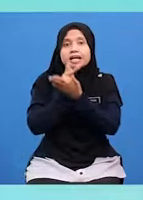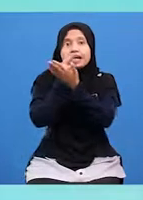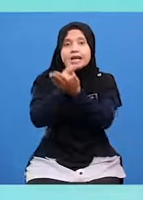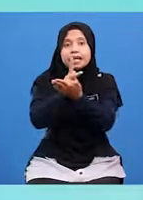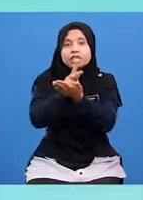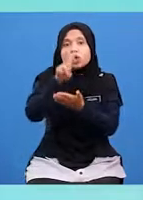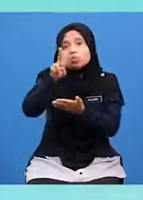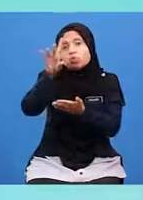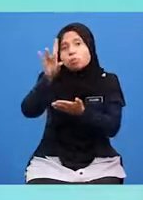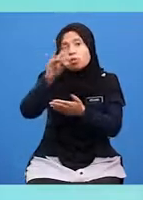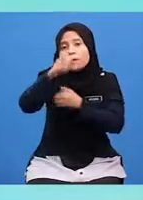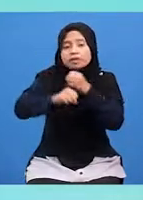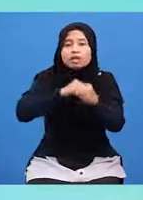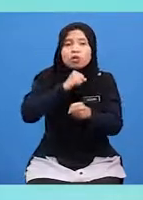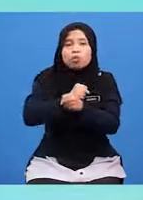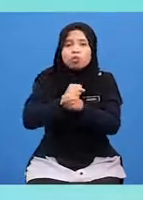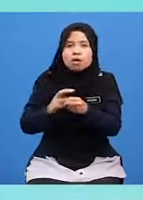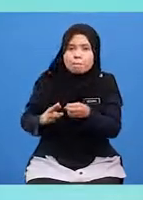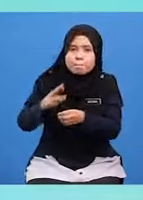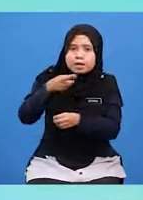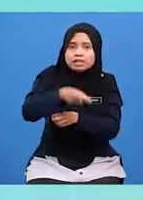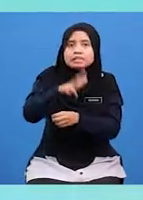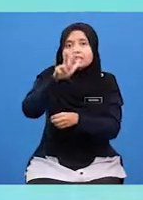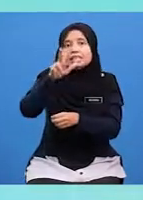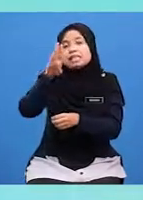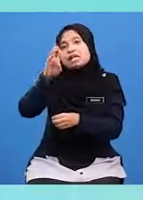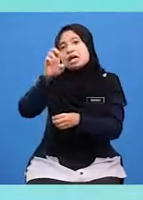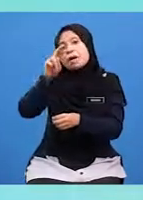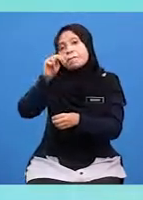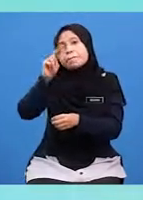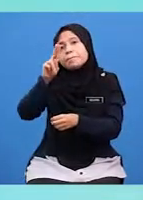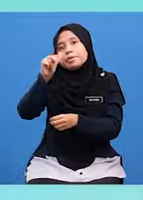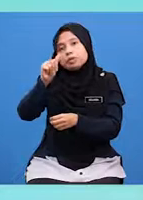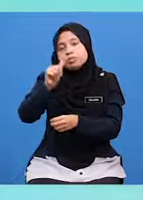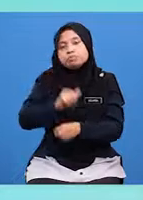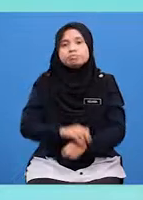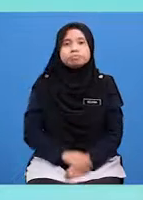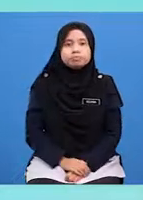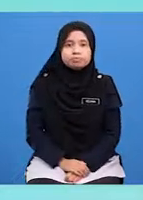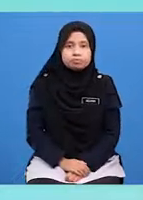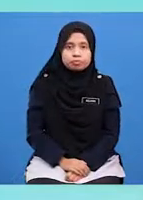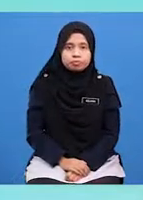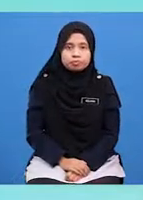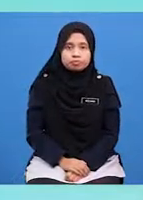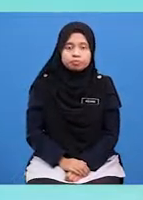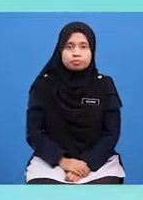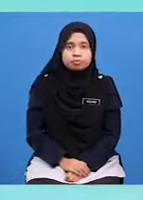selama 28 tahun merentasi tiga benua, iaitu Afrika, Eropah dan